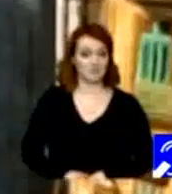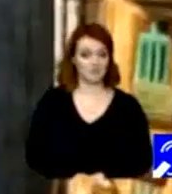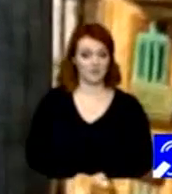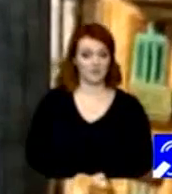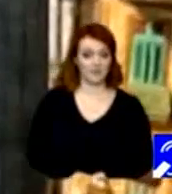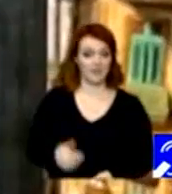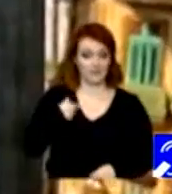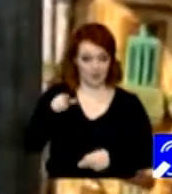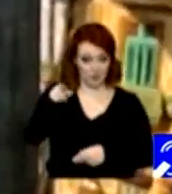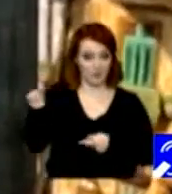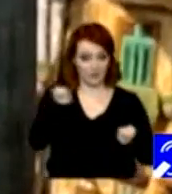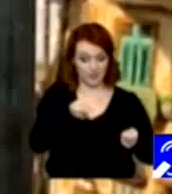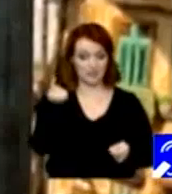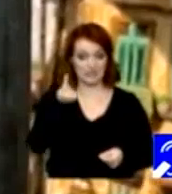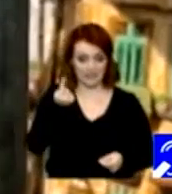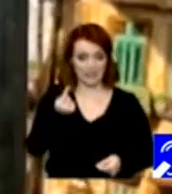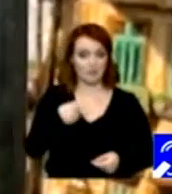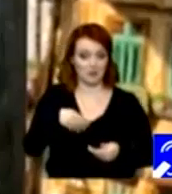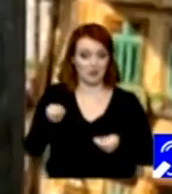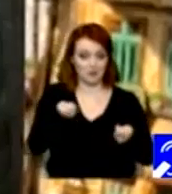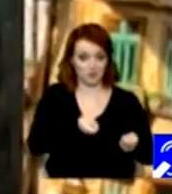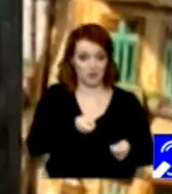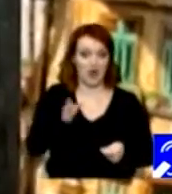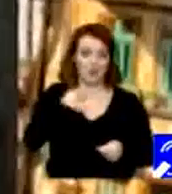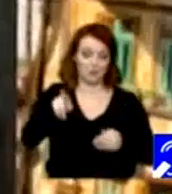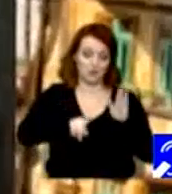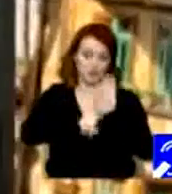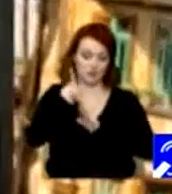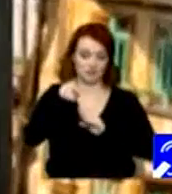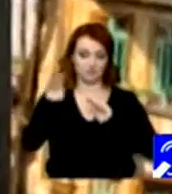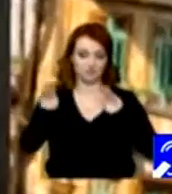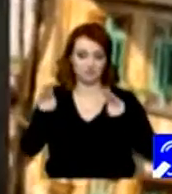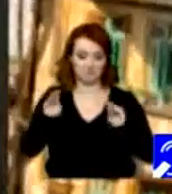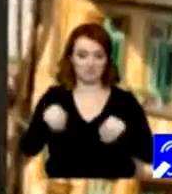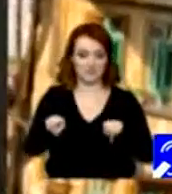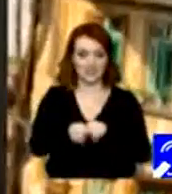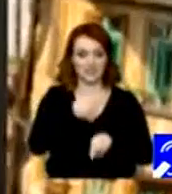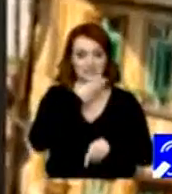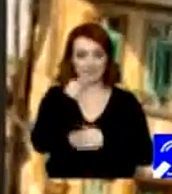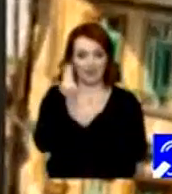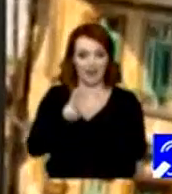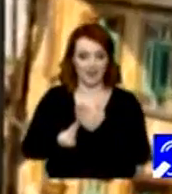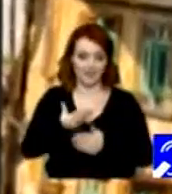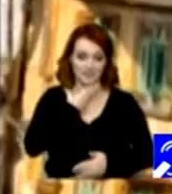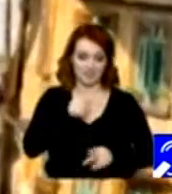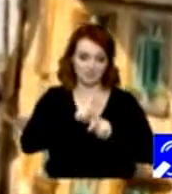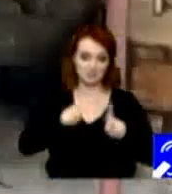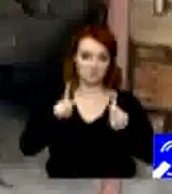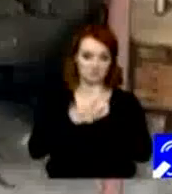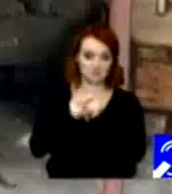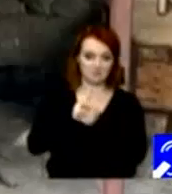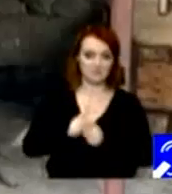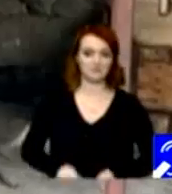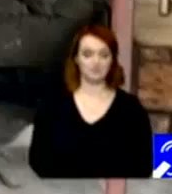avion Uneori chiar și să fii la Huawei hipnotizant acum o săptămână Caragiu a fost și el eu cat am dormit